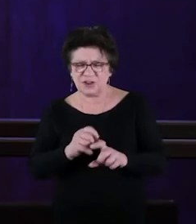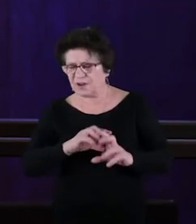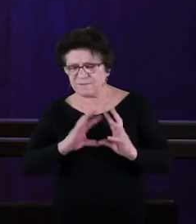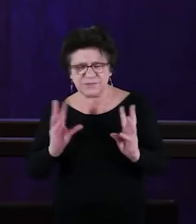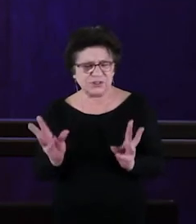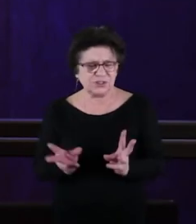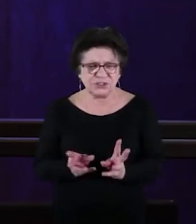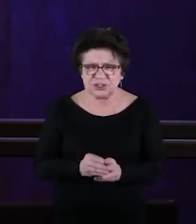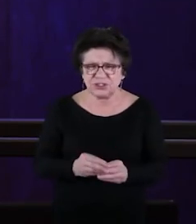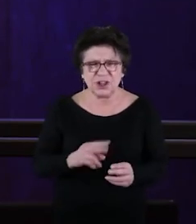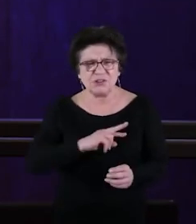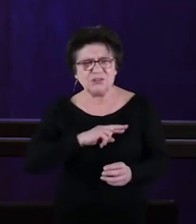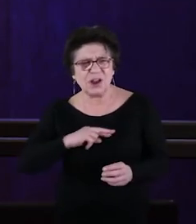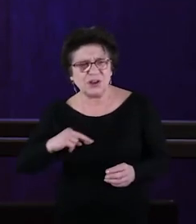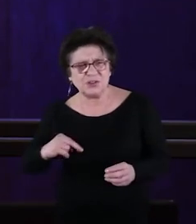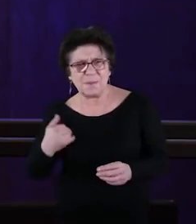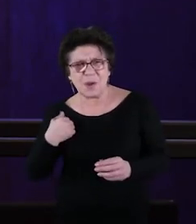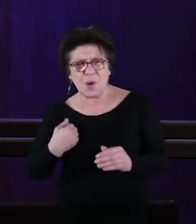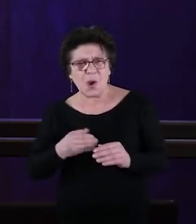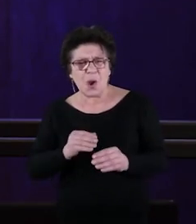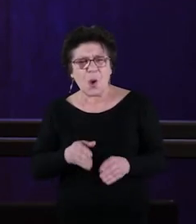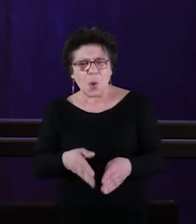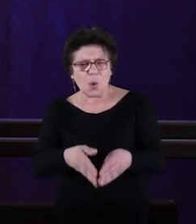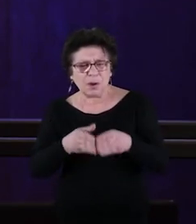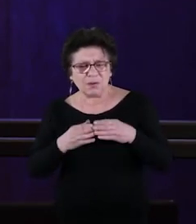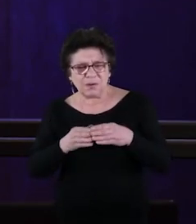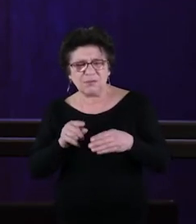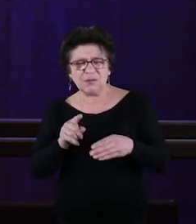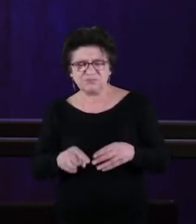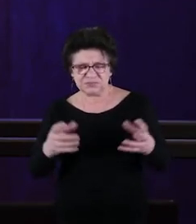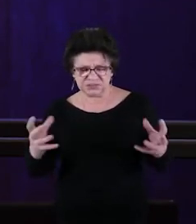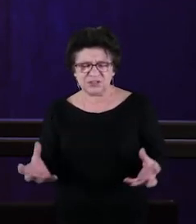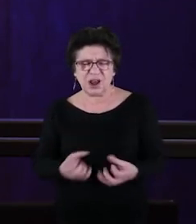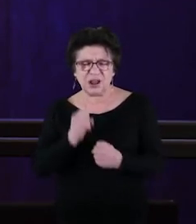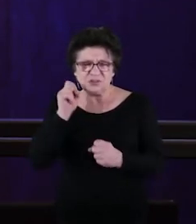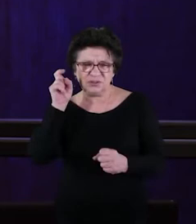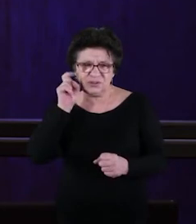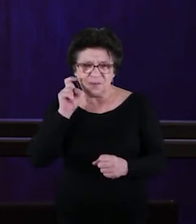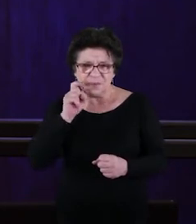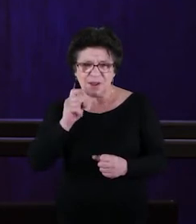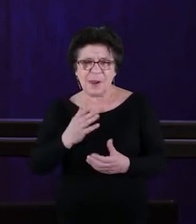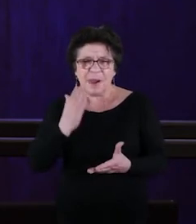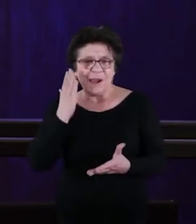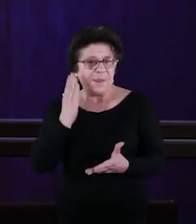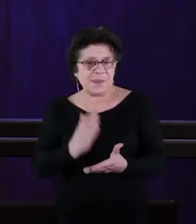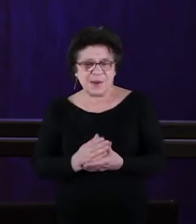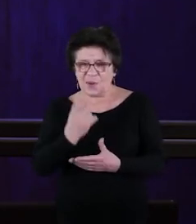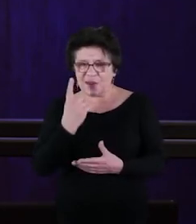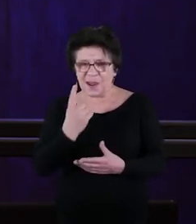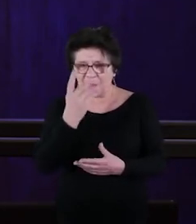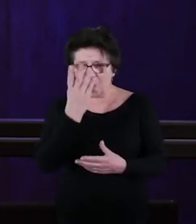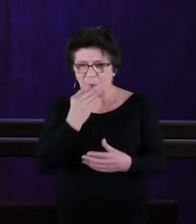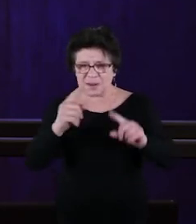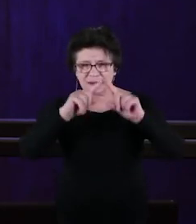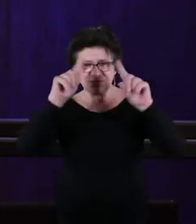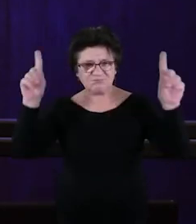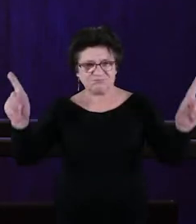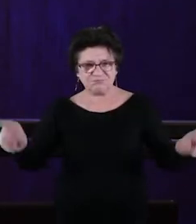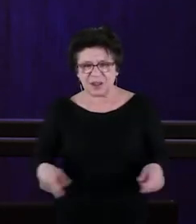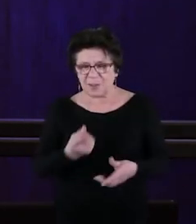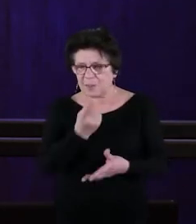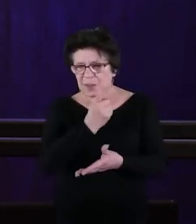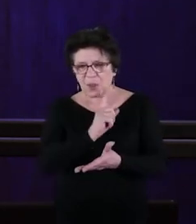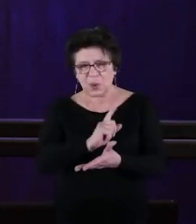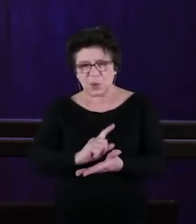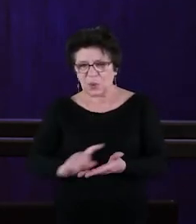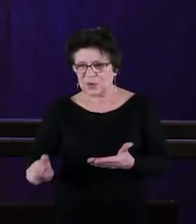wszystkie rzeczy które były ukrywane do tego czasu się znalazły oprócz tej olbrzymiej Bitwy pod Grunwaldem która się nie znalazła z tego